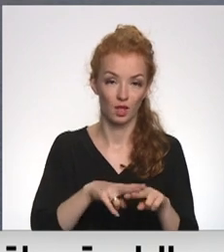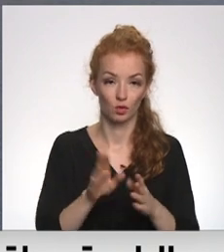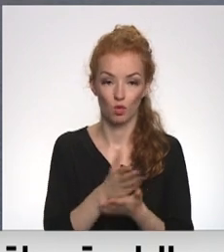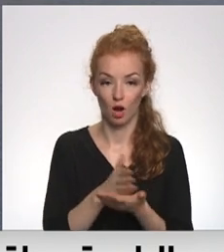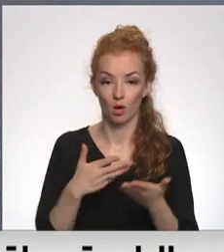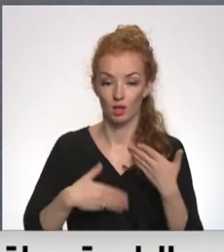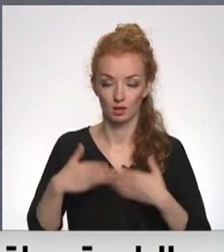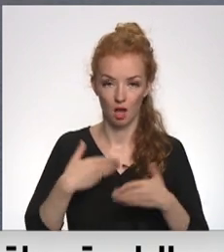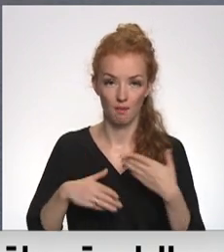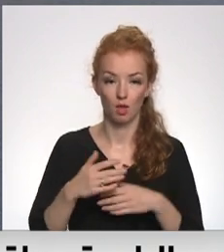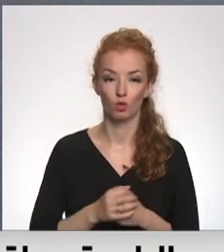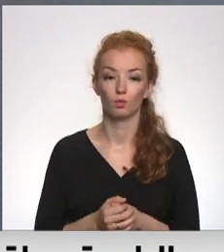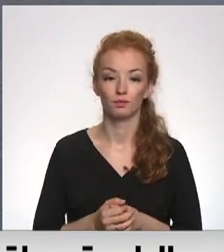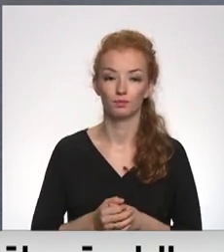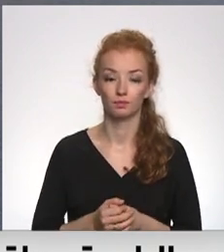Latvijā.